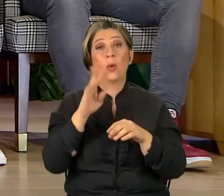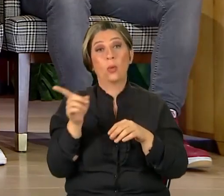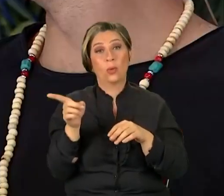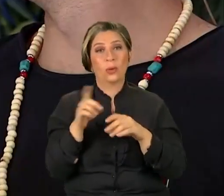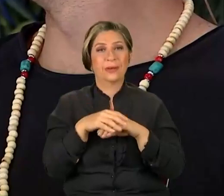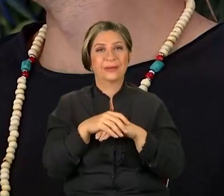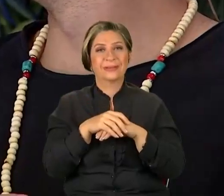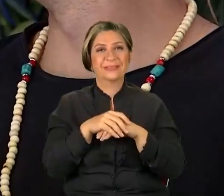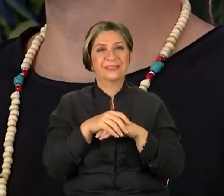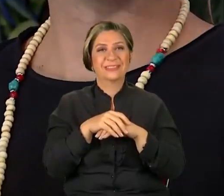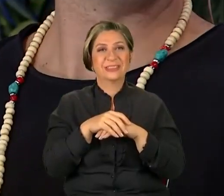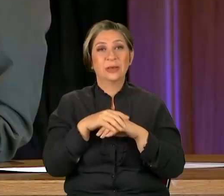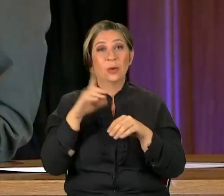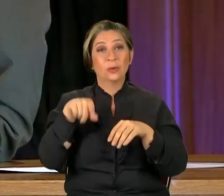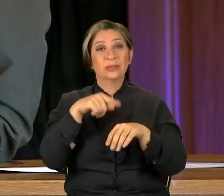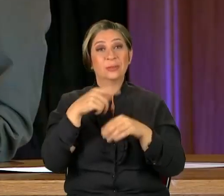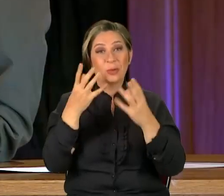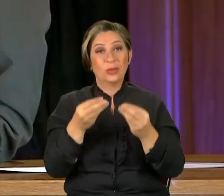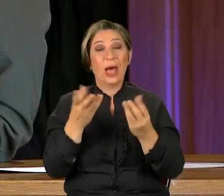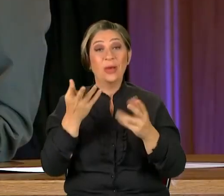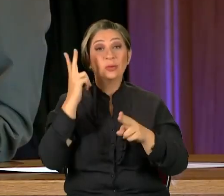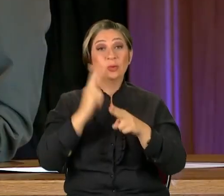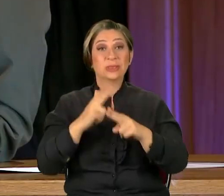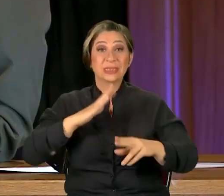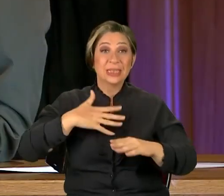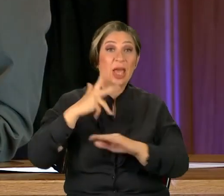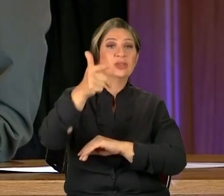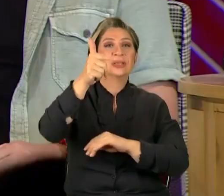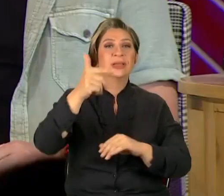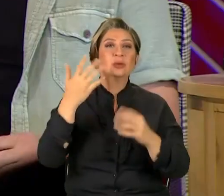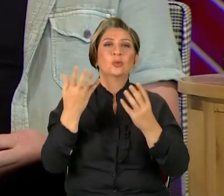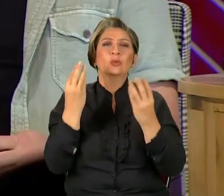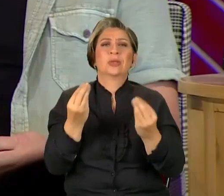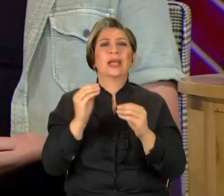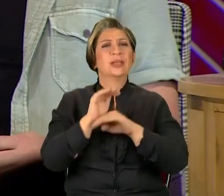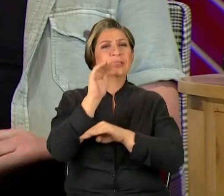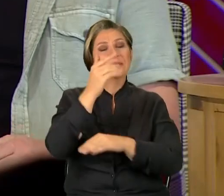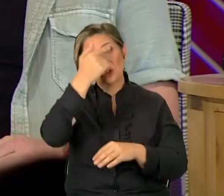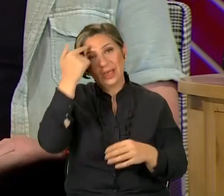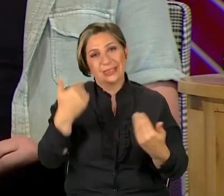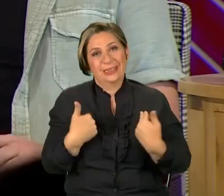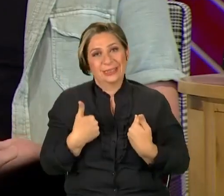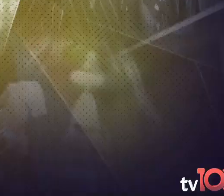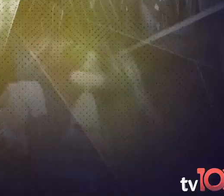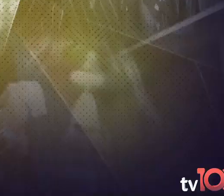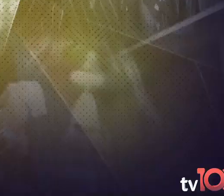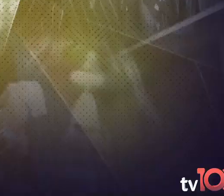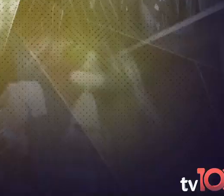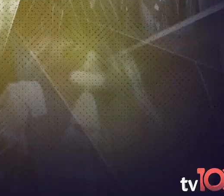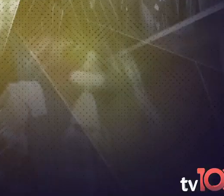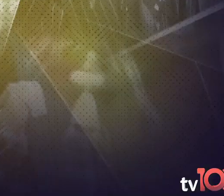Arda. Nasıl o zaman oldu da. Ama çok hızlı geçti. Dolu dolu geçti. Çok güzel şeyler yaşadık. Şanslıyız. Kendimizi şanslı